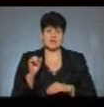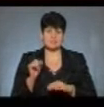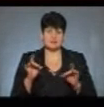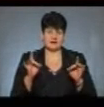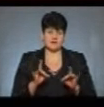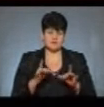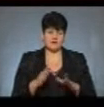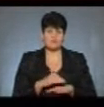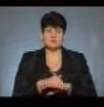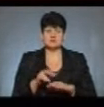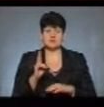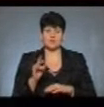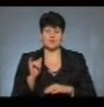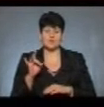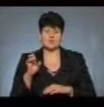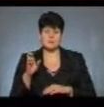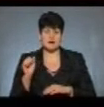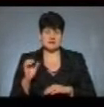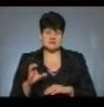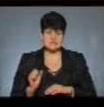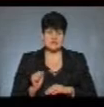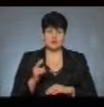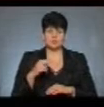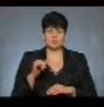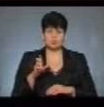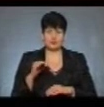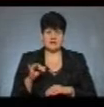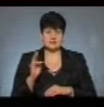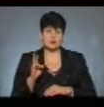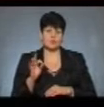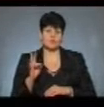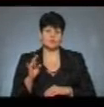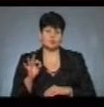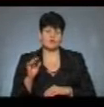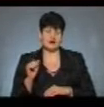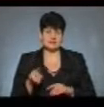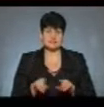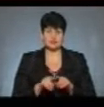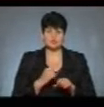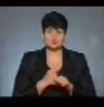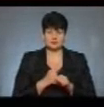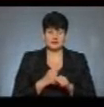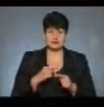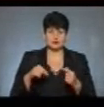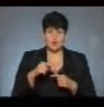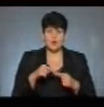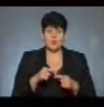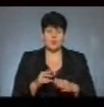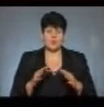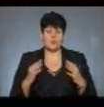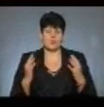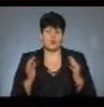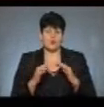на вулицях Курбаса, Дубовецький, Монастирського та Коновальця. Також облаштували турнікетне огородження на вулицях